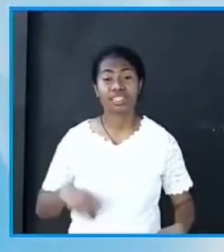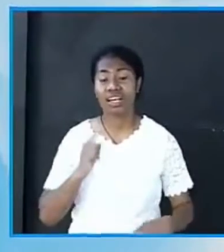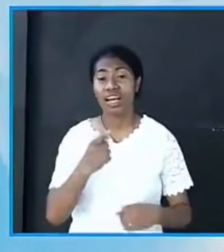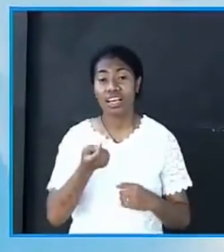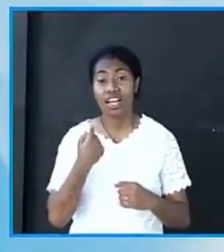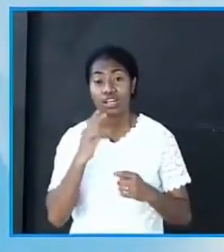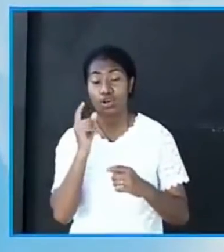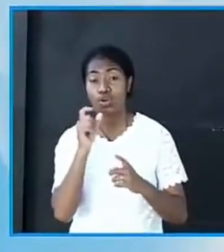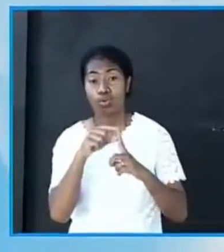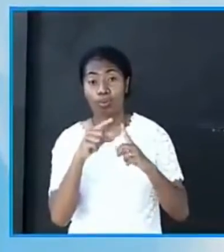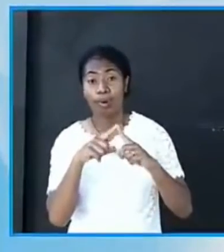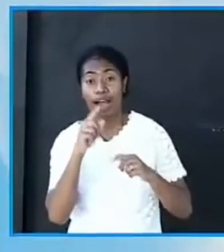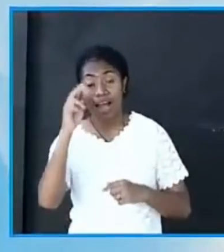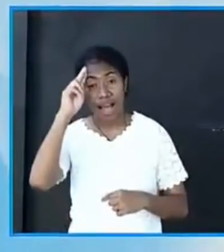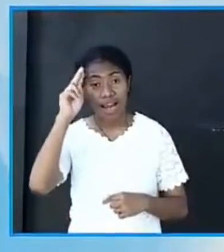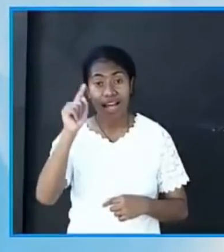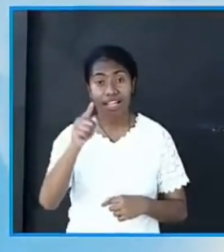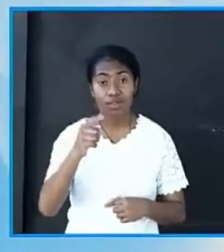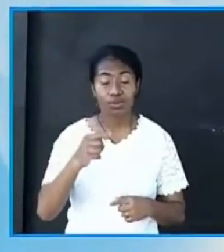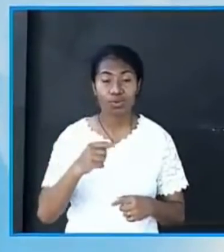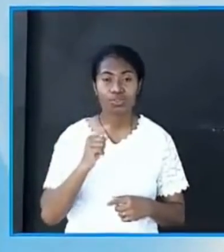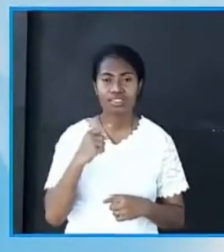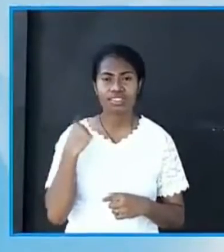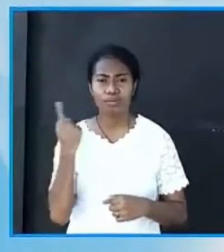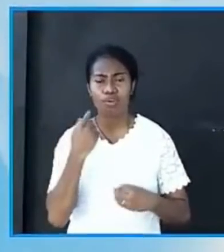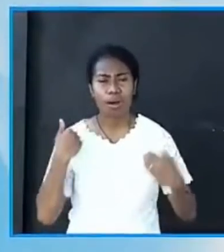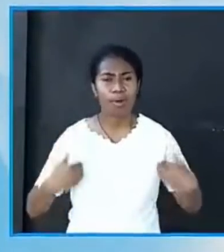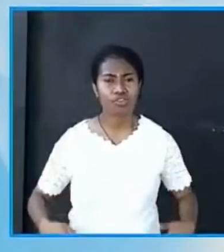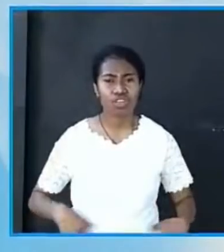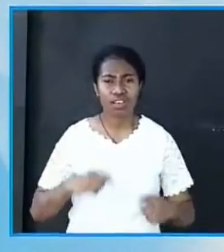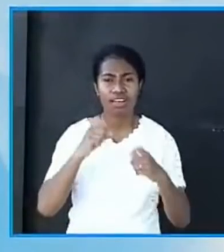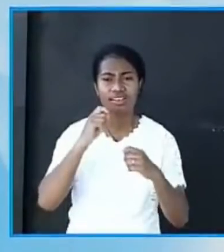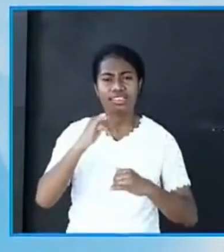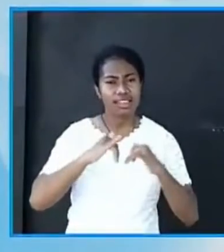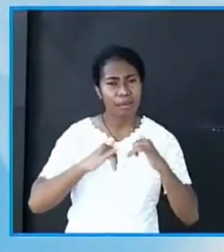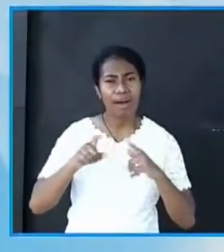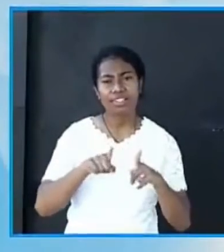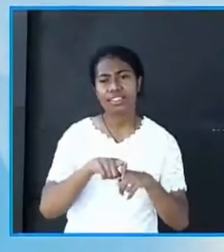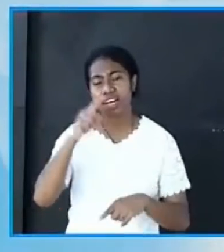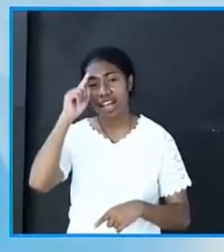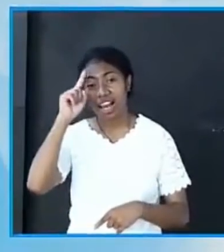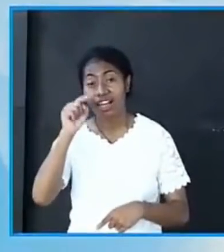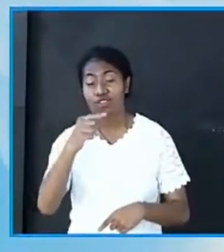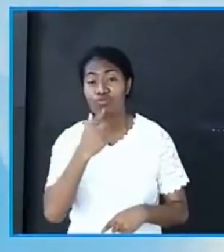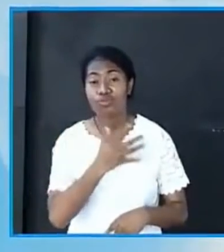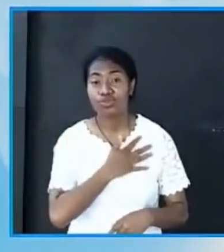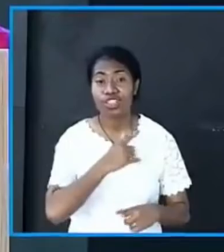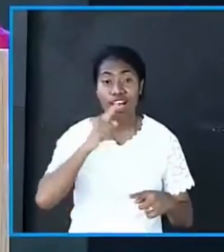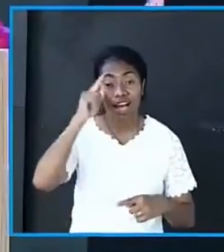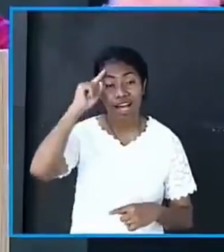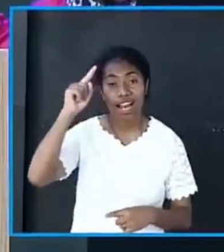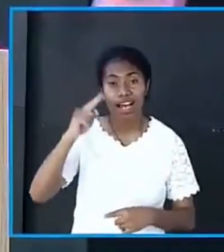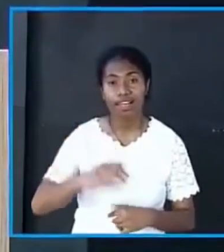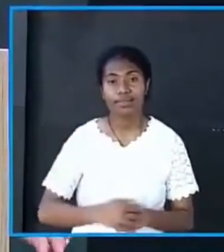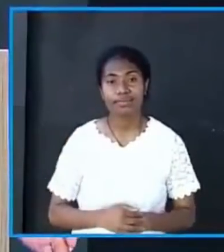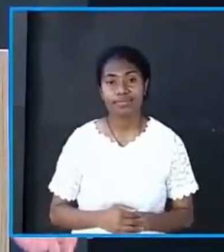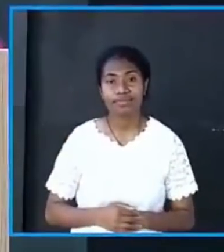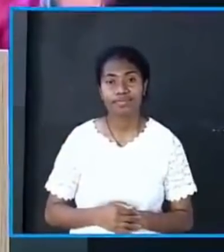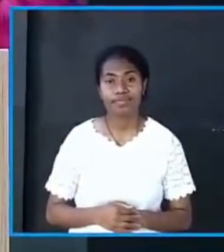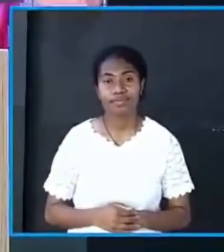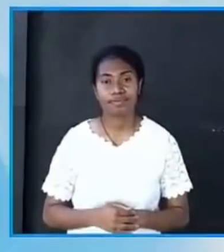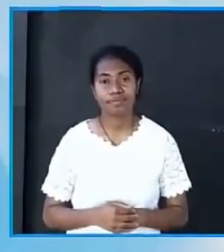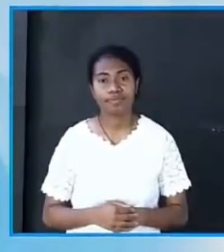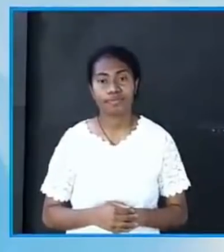rupa Allah artinya semua manusia Anak copy dari Allah dan karenanya manusia mirip dengan Allah Anthony